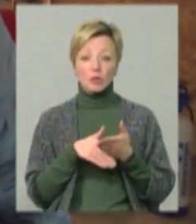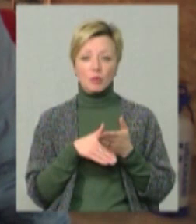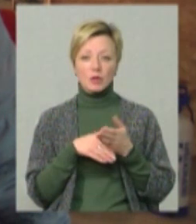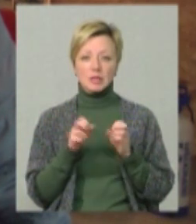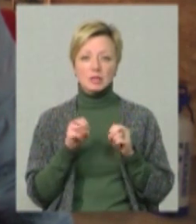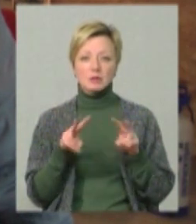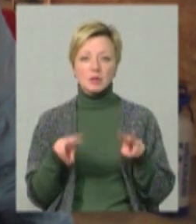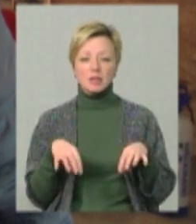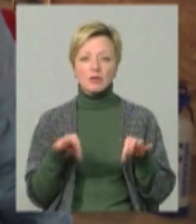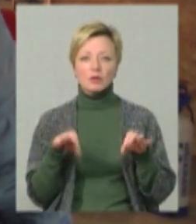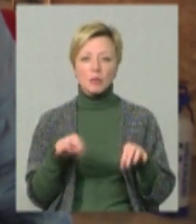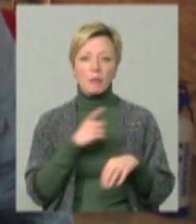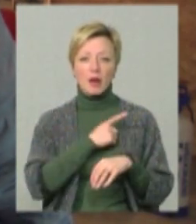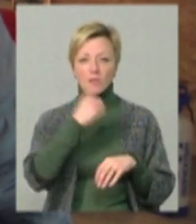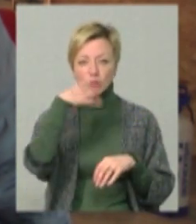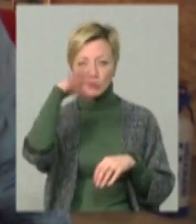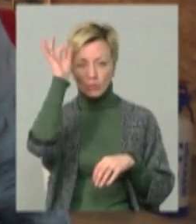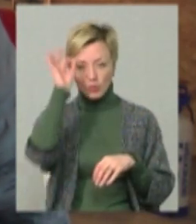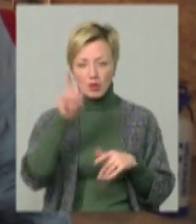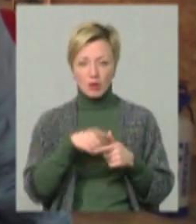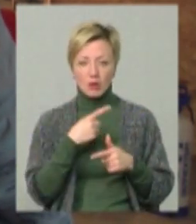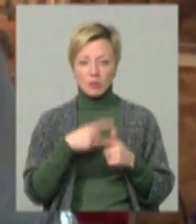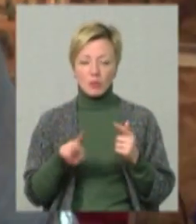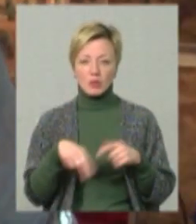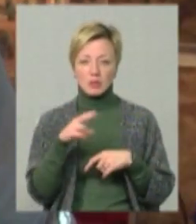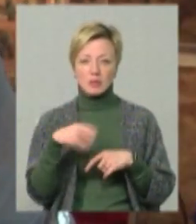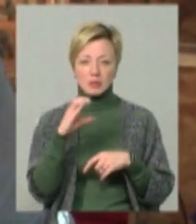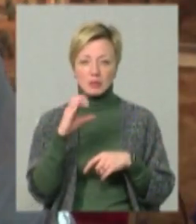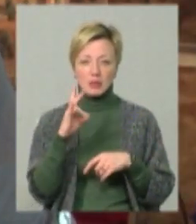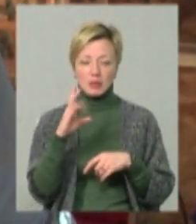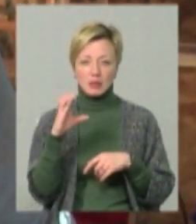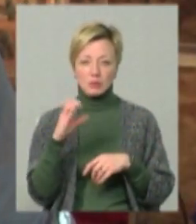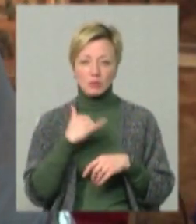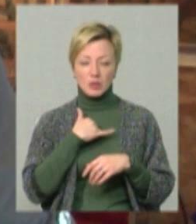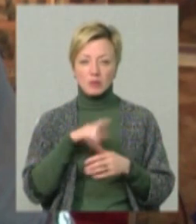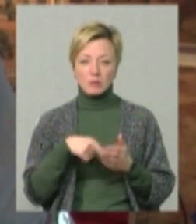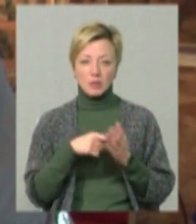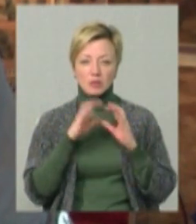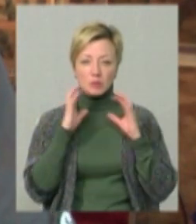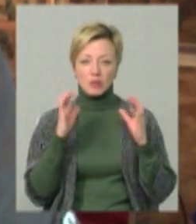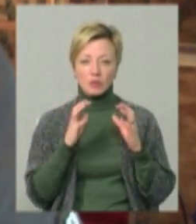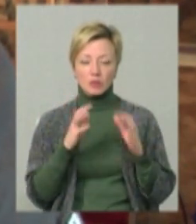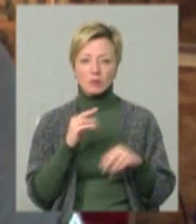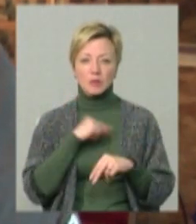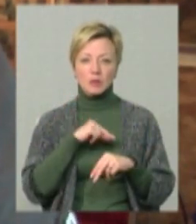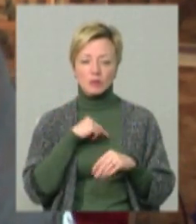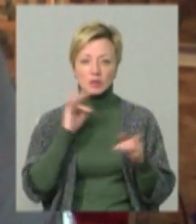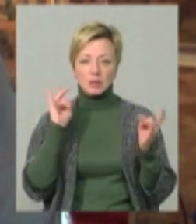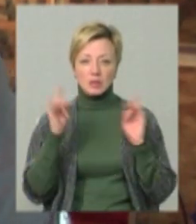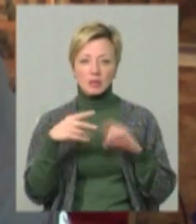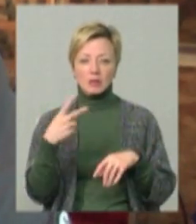здійснюватися за допомогою спецавтомобілів, патрульної служби поліції або ДСНС. У нас в місті області збереглося на сьогоднішній день працюючих